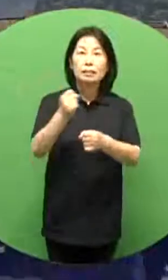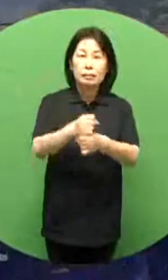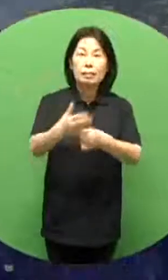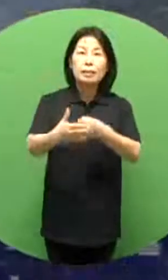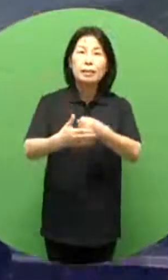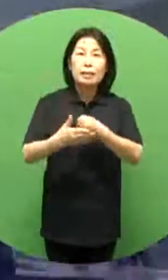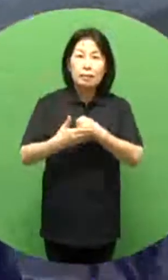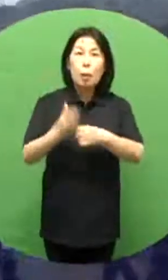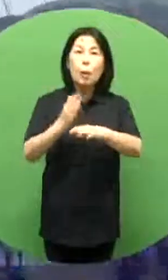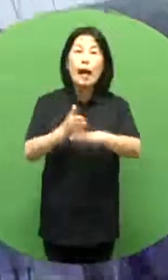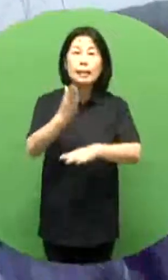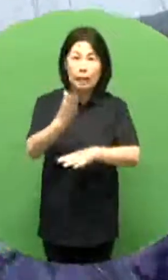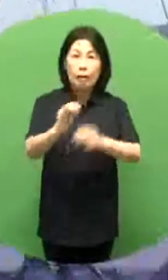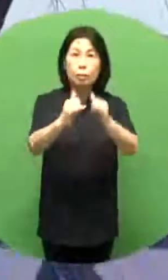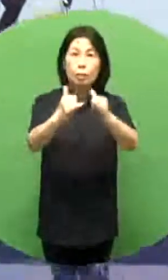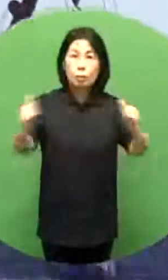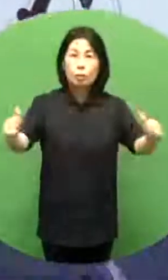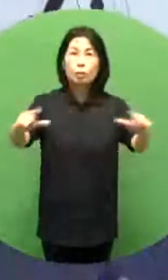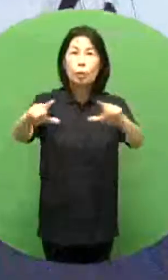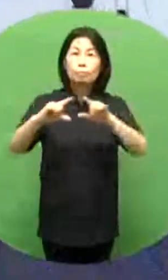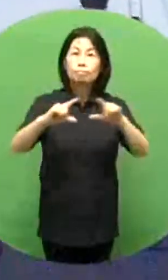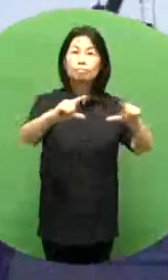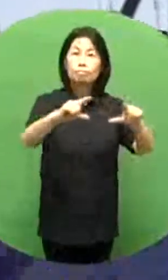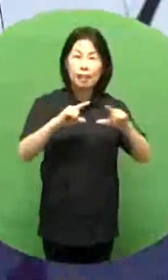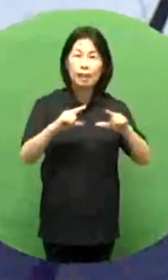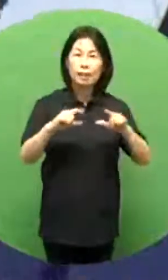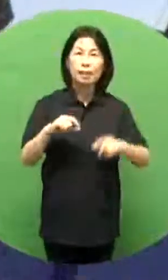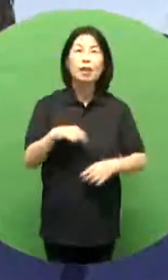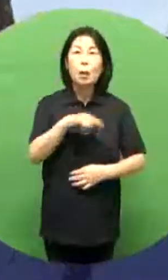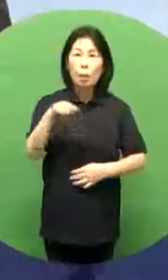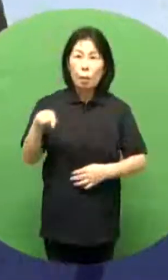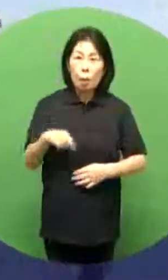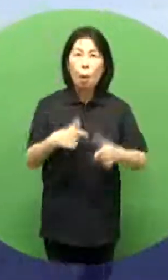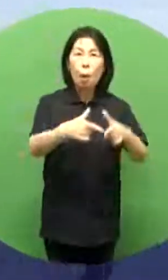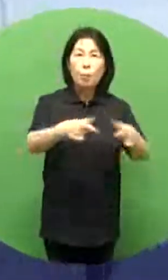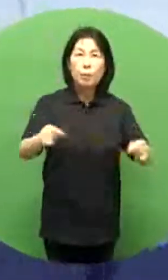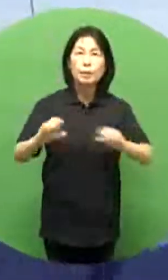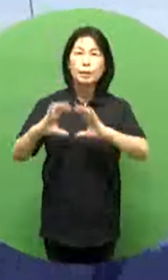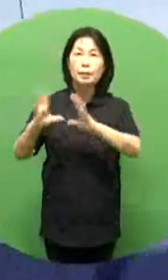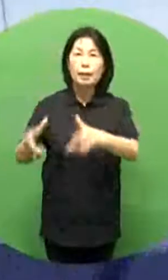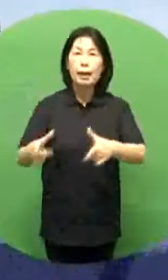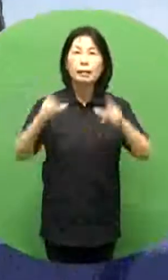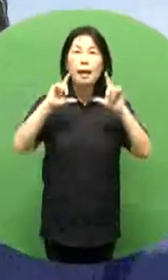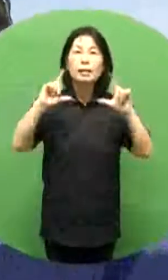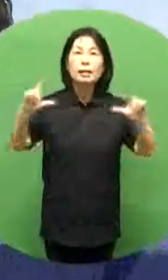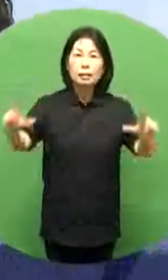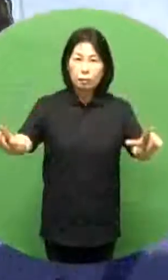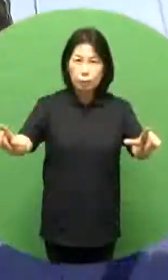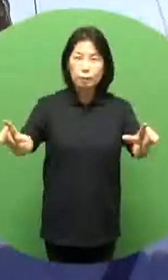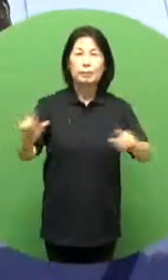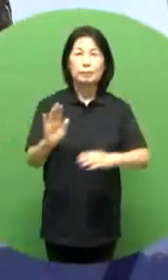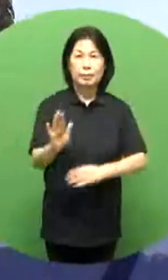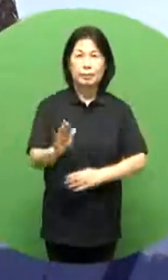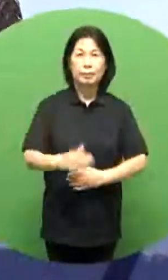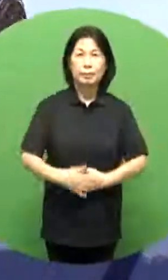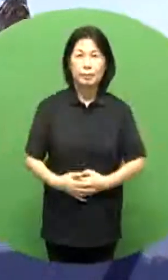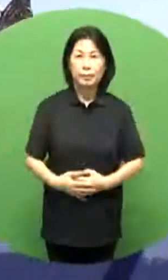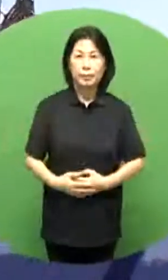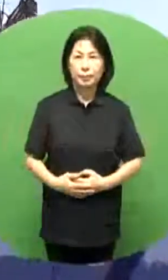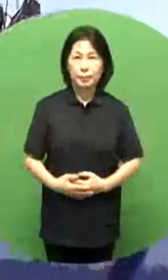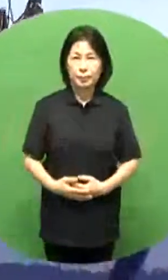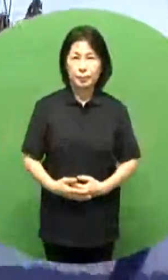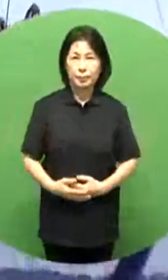が、東北の人々から集めた復興への感謝のメッセージを国の内外に向けて発信するものです